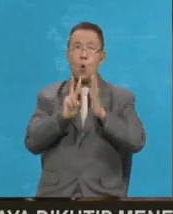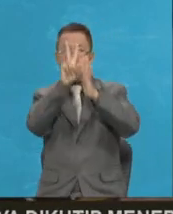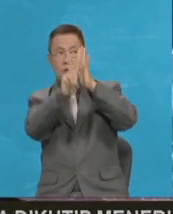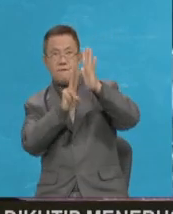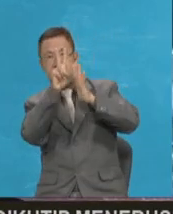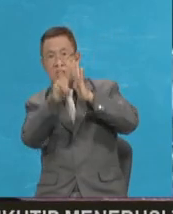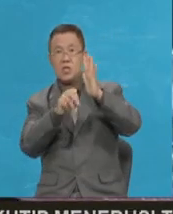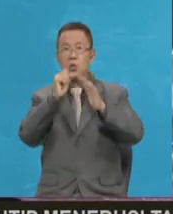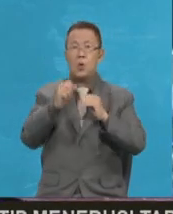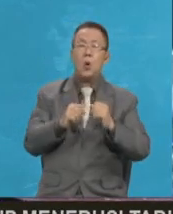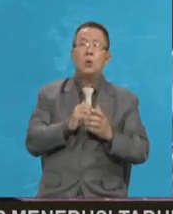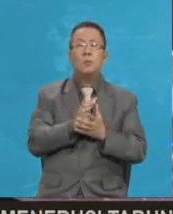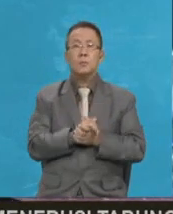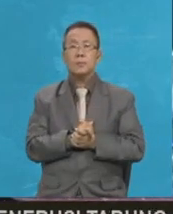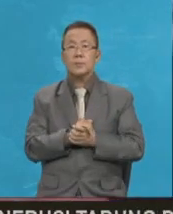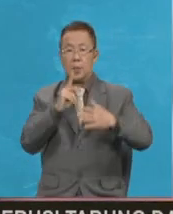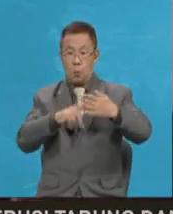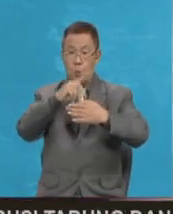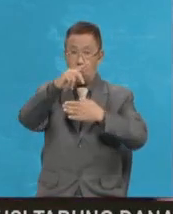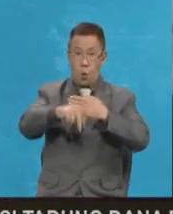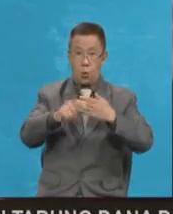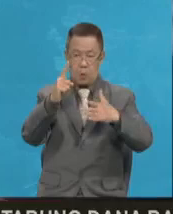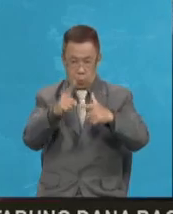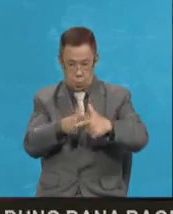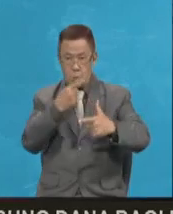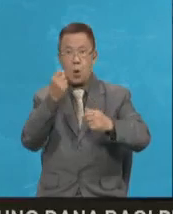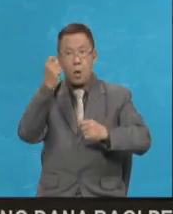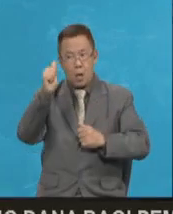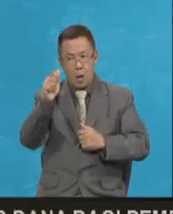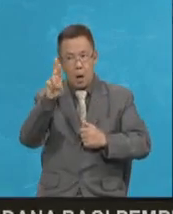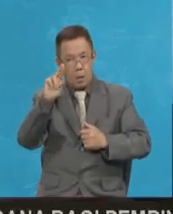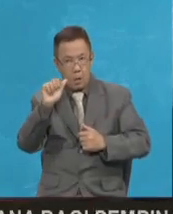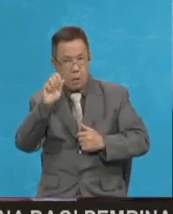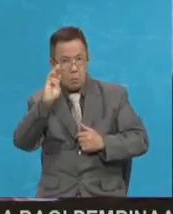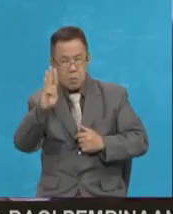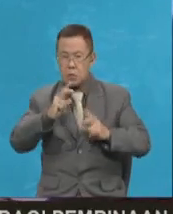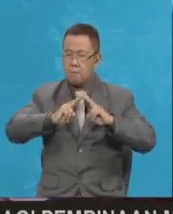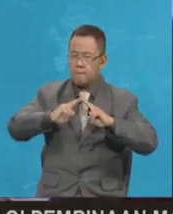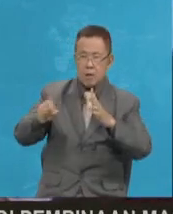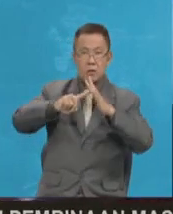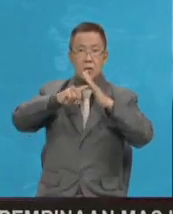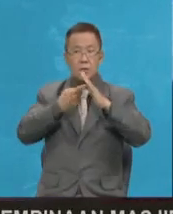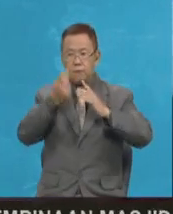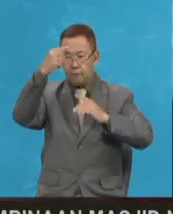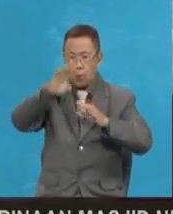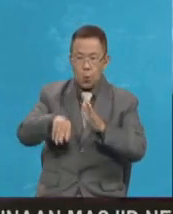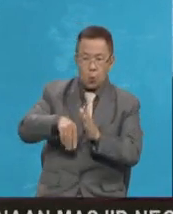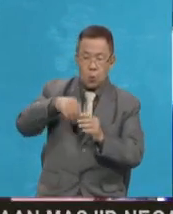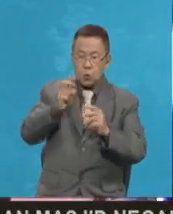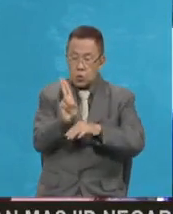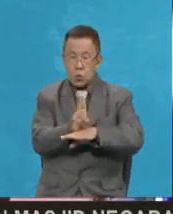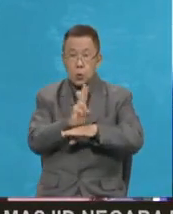kemahiran bahasa Arab program bulan bahasa Arab merupakan satu inisiatif dalam menggerakkan para pelajar menggunakan